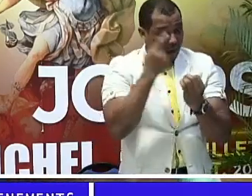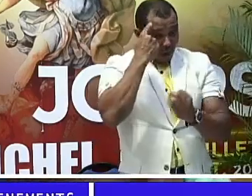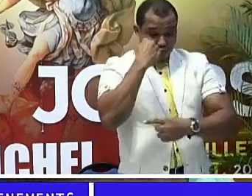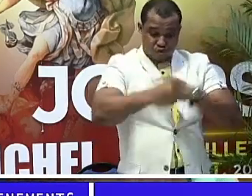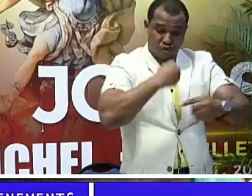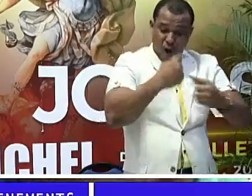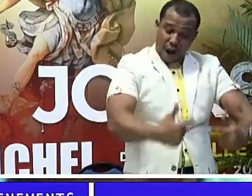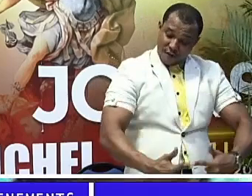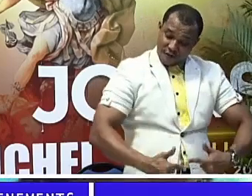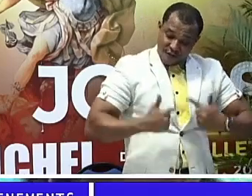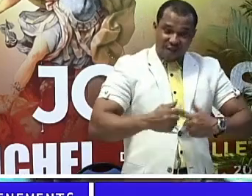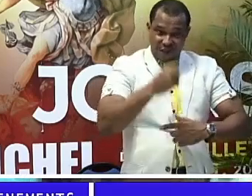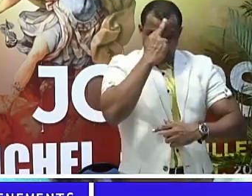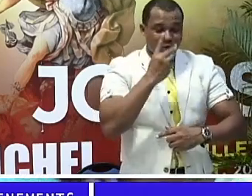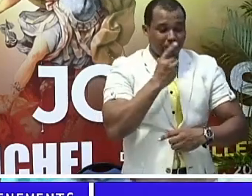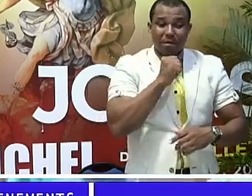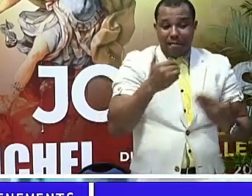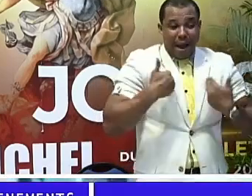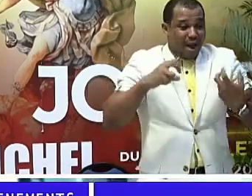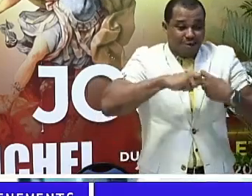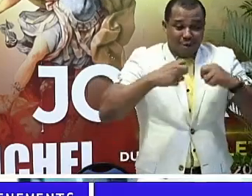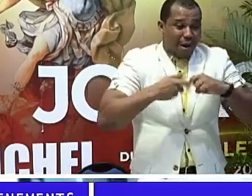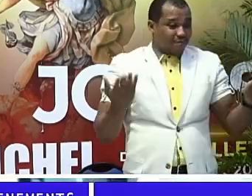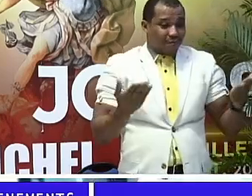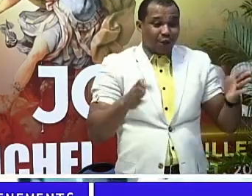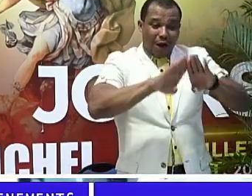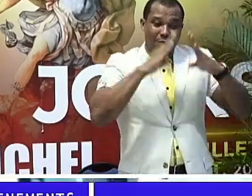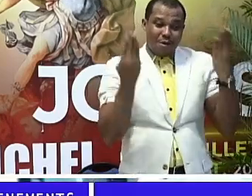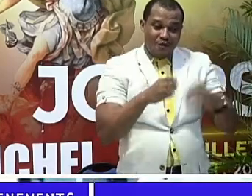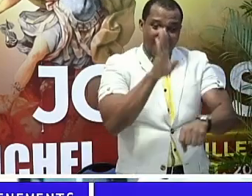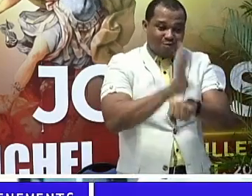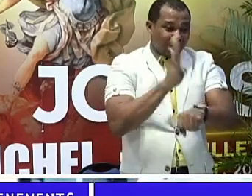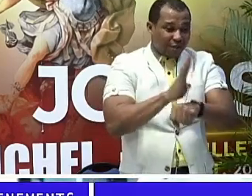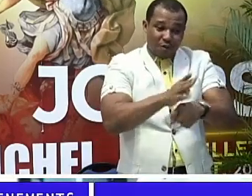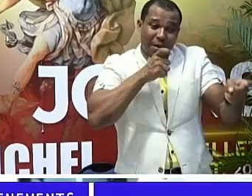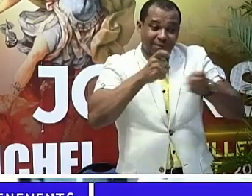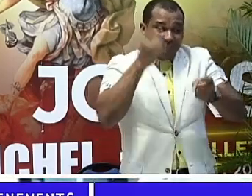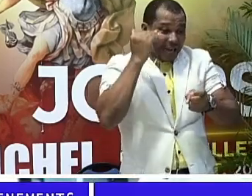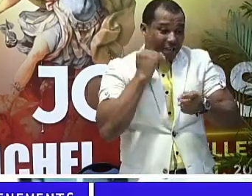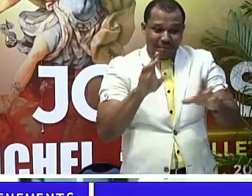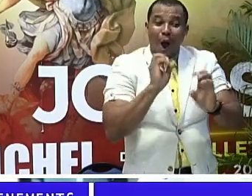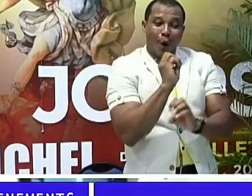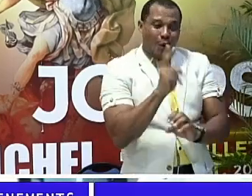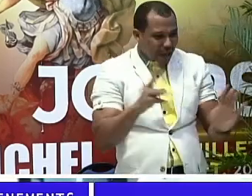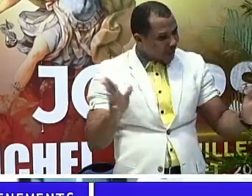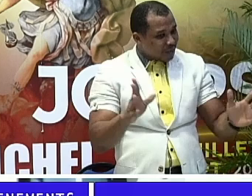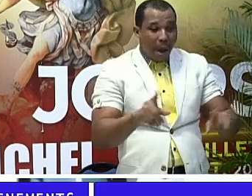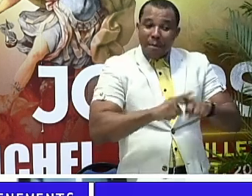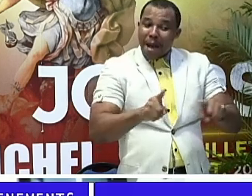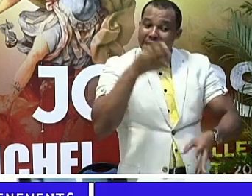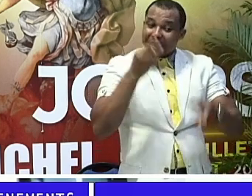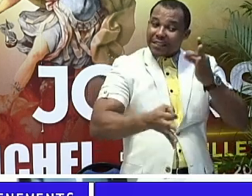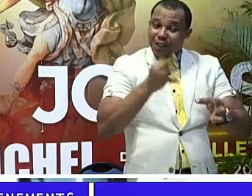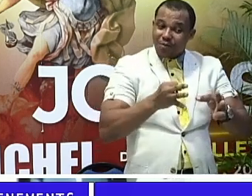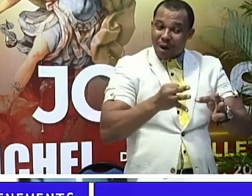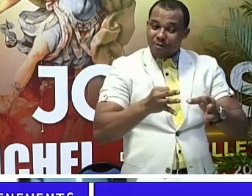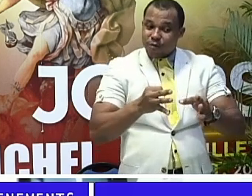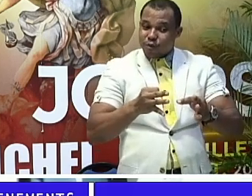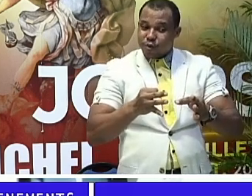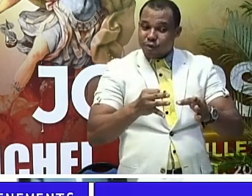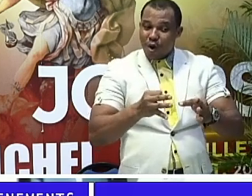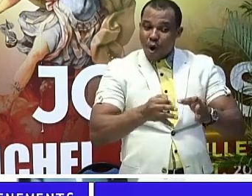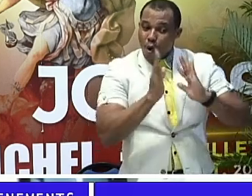ça. Sou kababou von ti business, sou ka gérer tête tout OK. Mais si ou sorti ici comme jeune